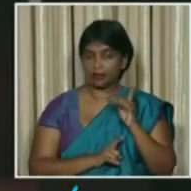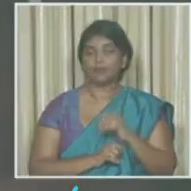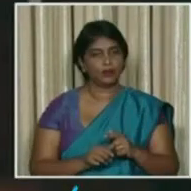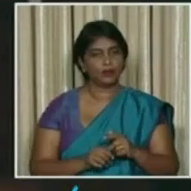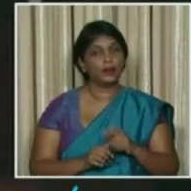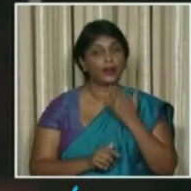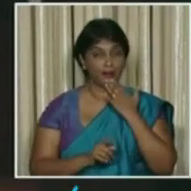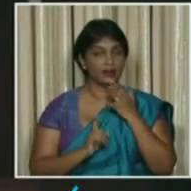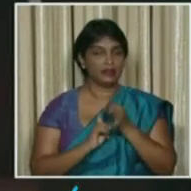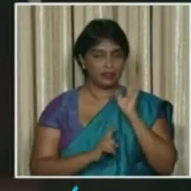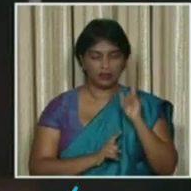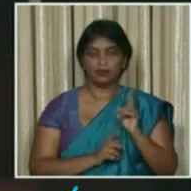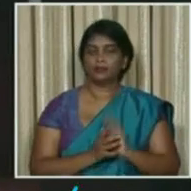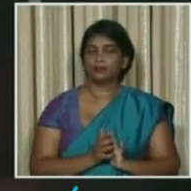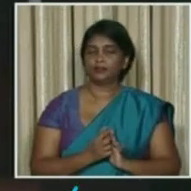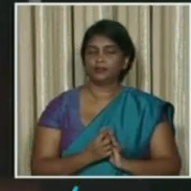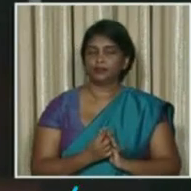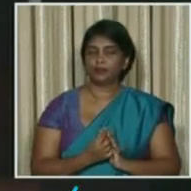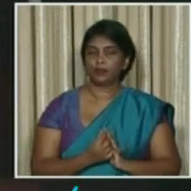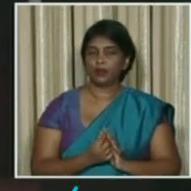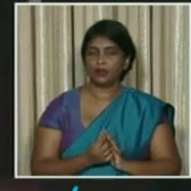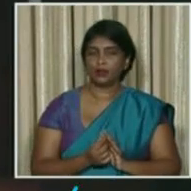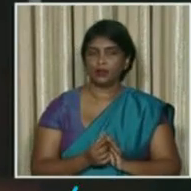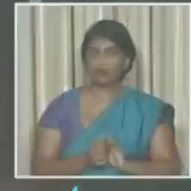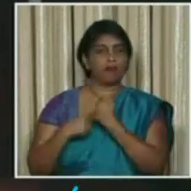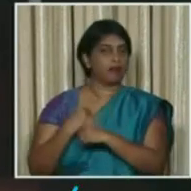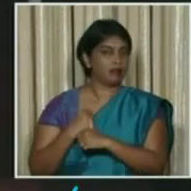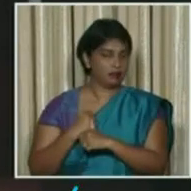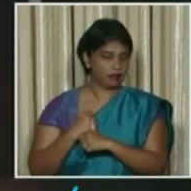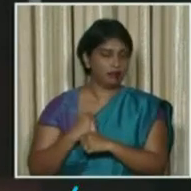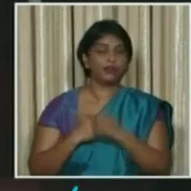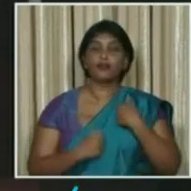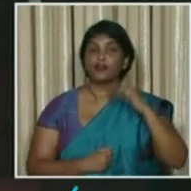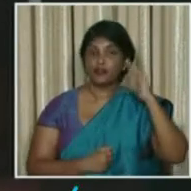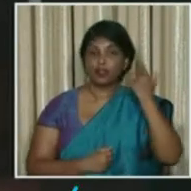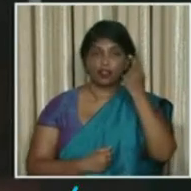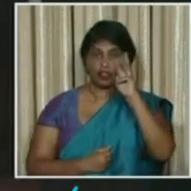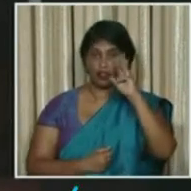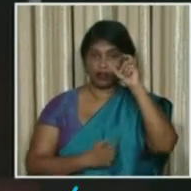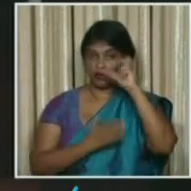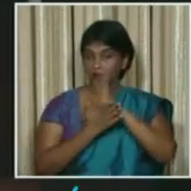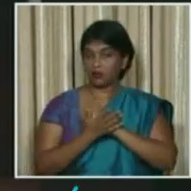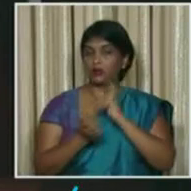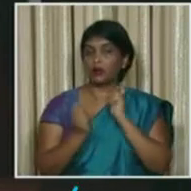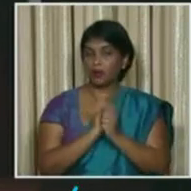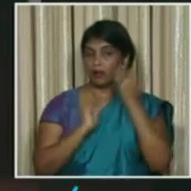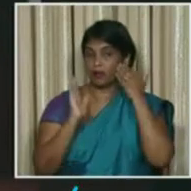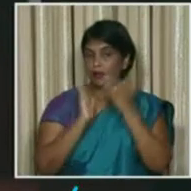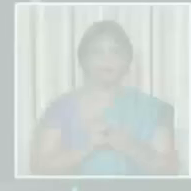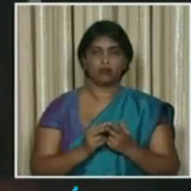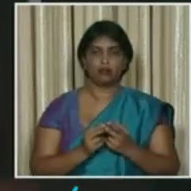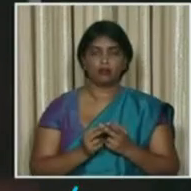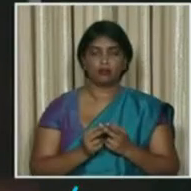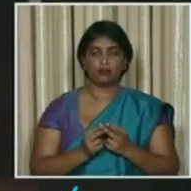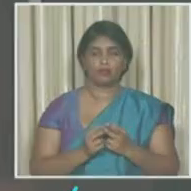ප්‍රකාශ කරා Democracy is the government of the people, by the people, for the people. විශේෂයෙන්ම 13 වෙනි සංශෝධනය ගැන කරුණු කාරණා සාකච්ඡා